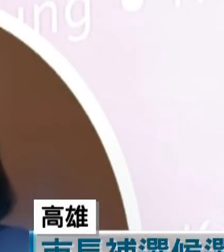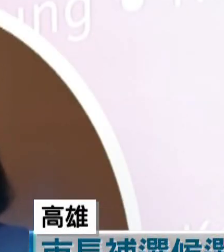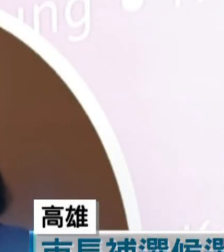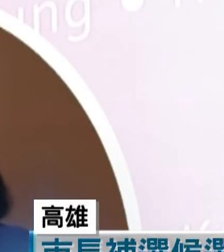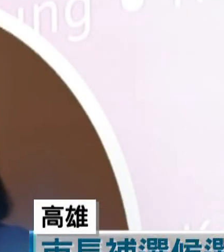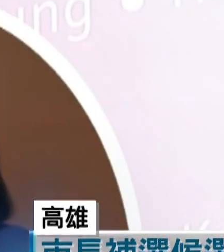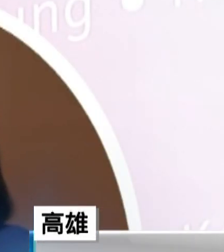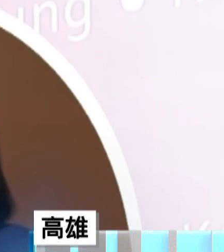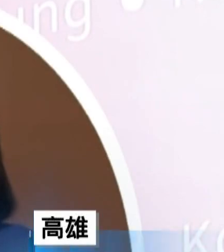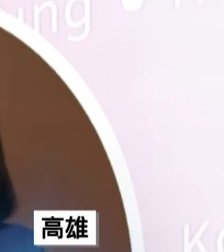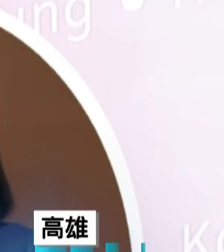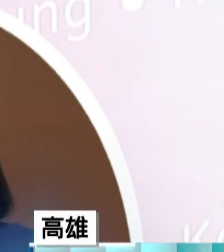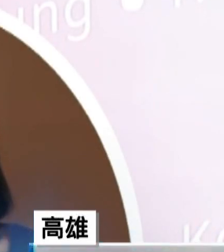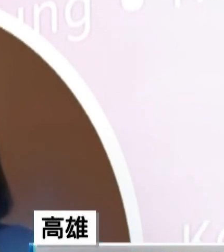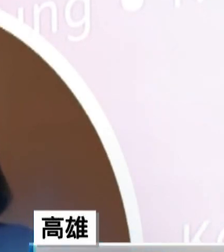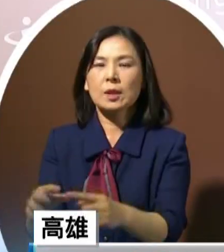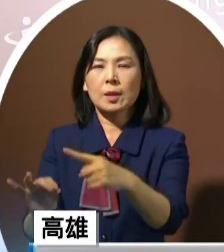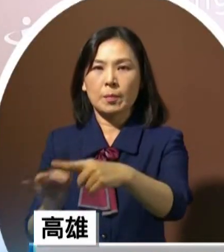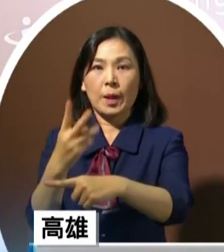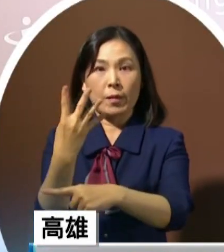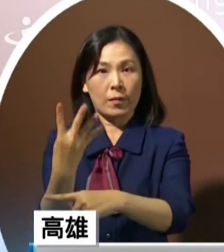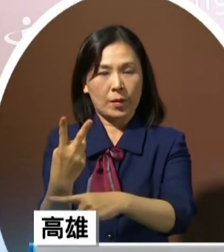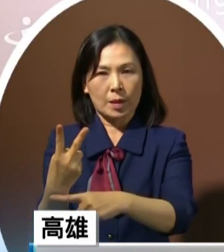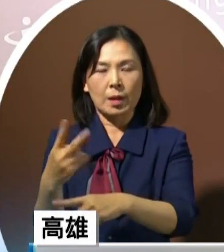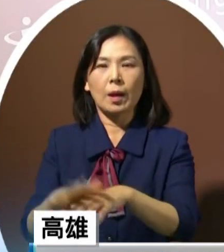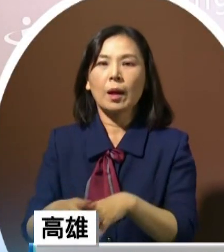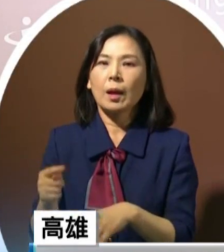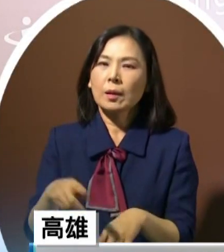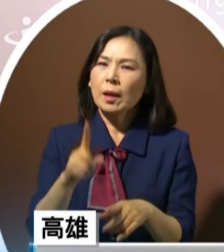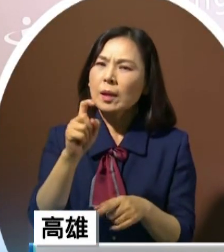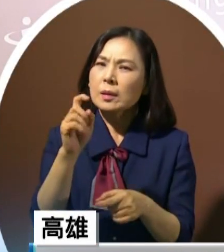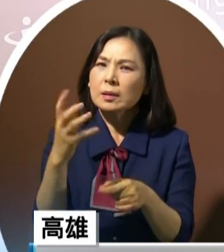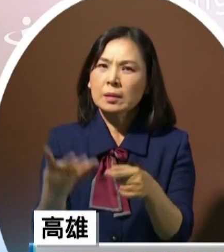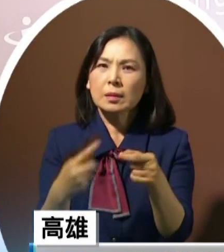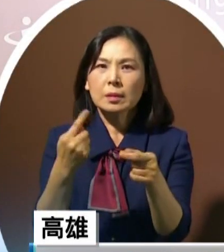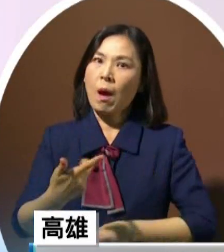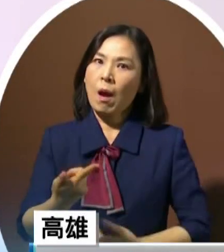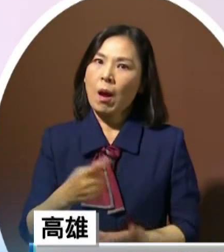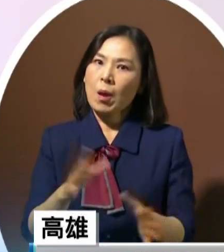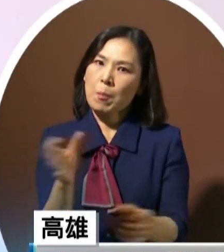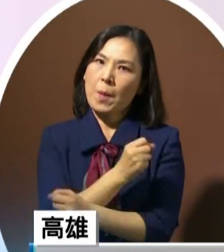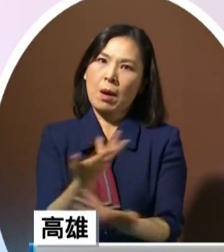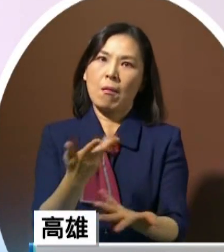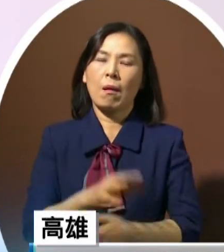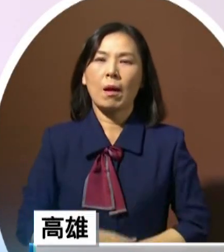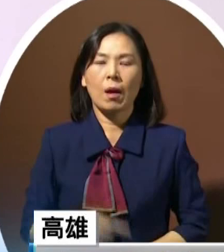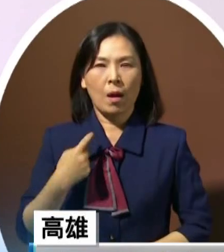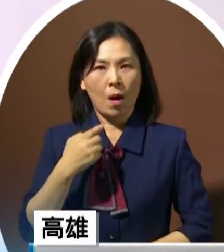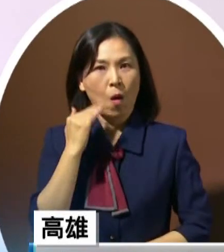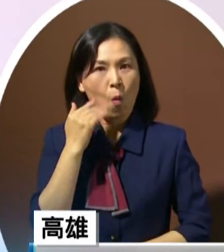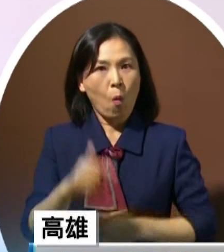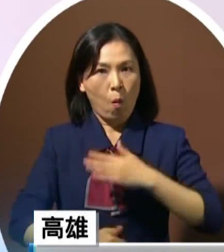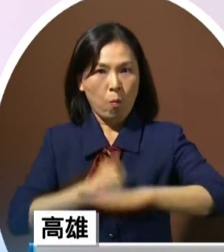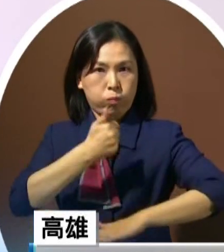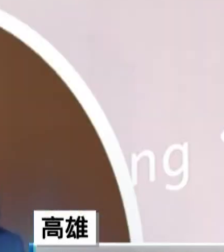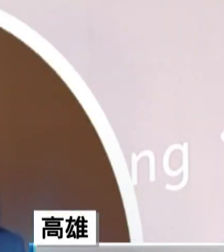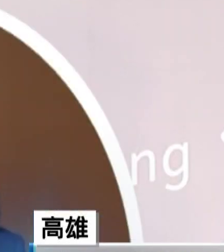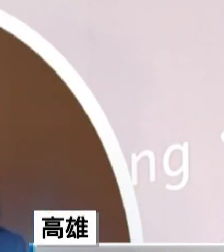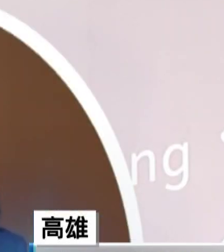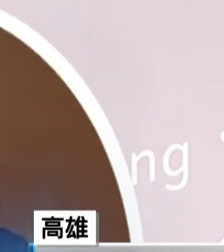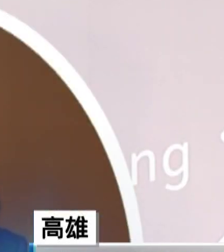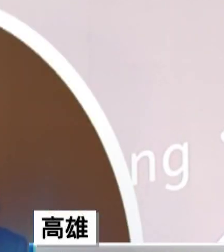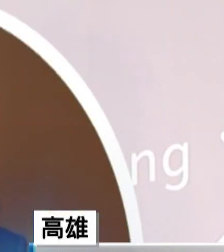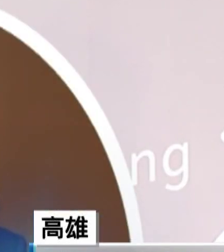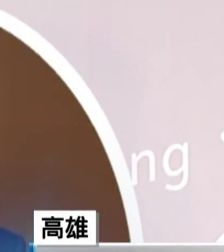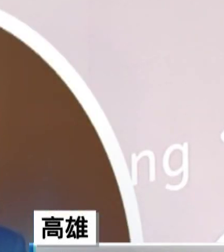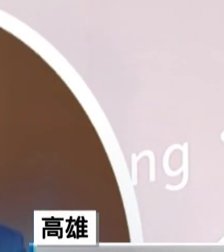副市长。 高雄市长补选唯一一场的辩论是公办证件会，尽管被外界誉为是象征性的辩论，但从